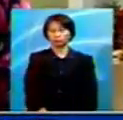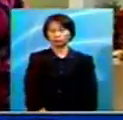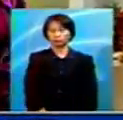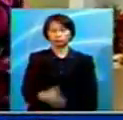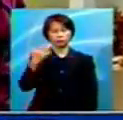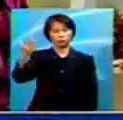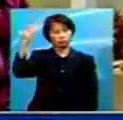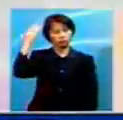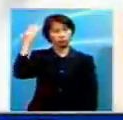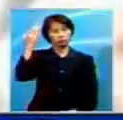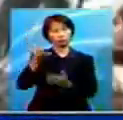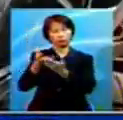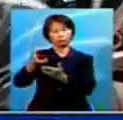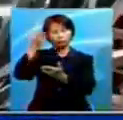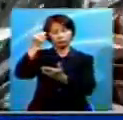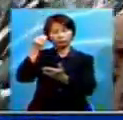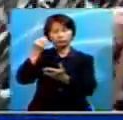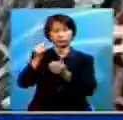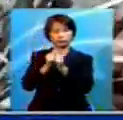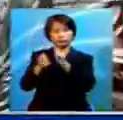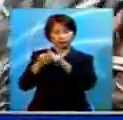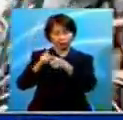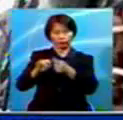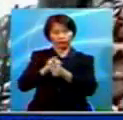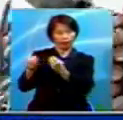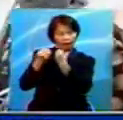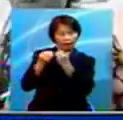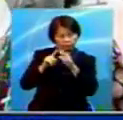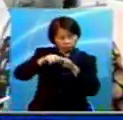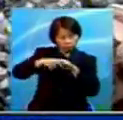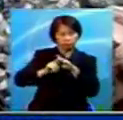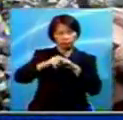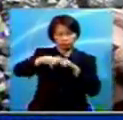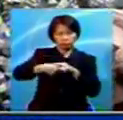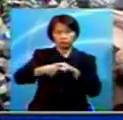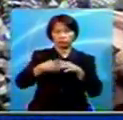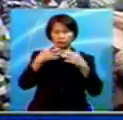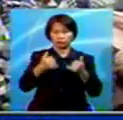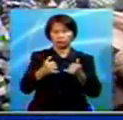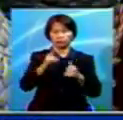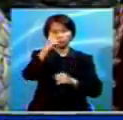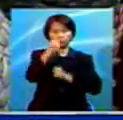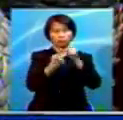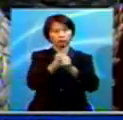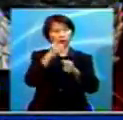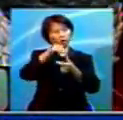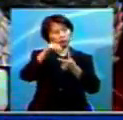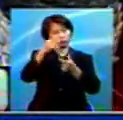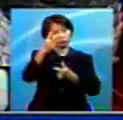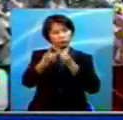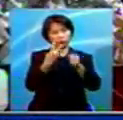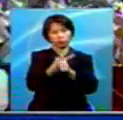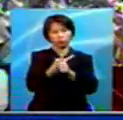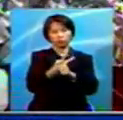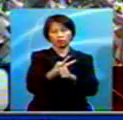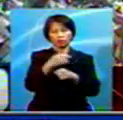Dulu belajar dekat itu kawan saya kan, Majenah. Lepas itu 1 tahun ke 2 tahun itu, lepas